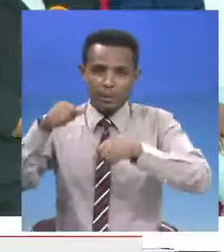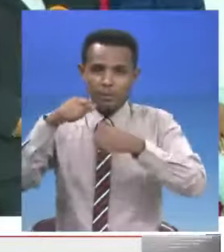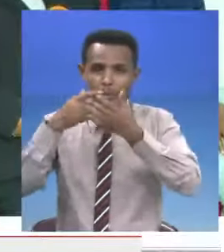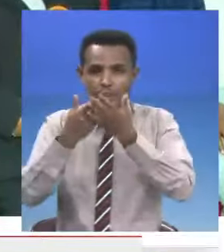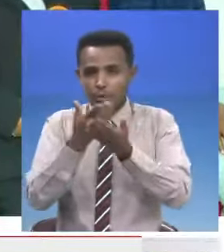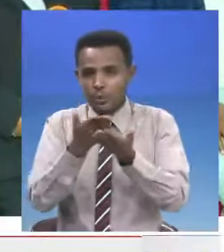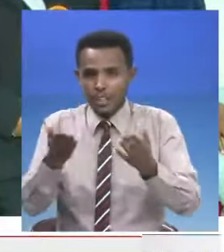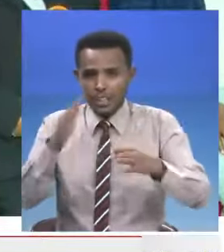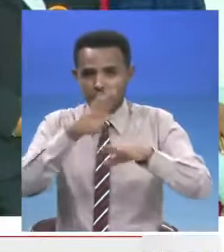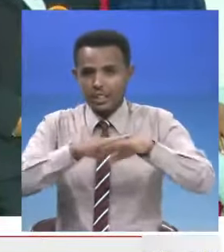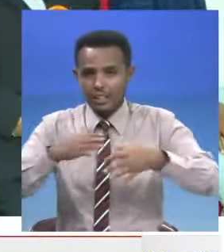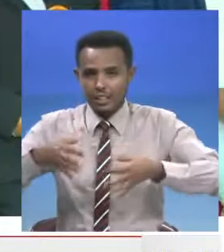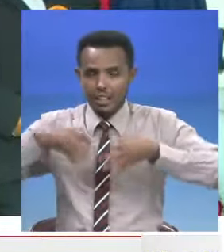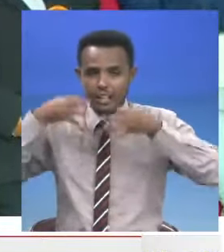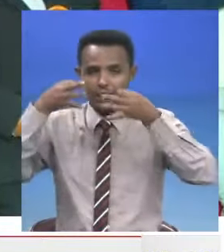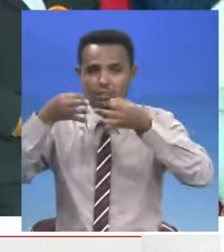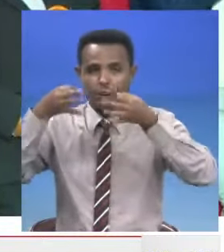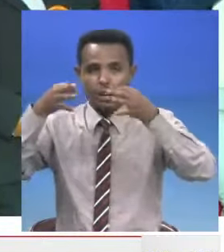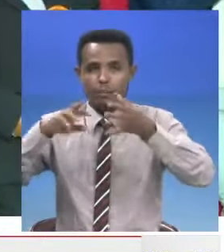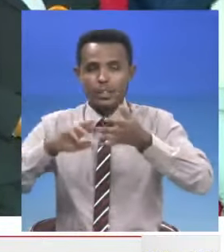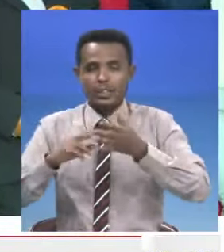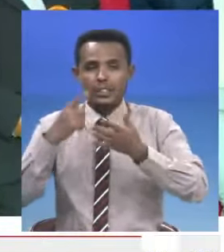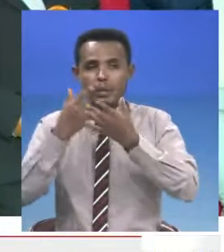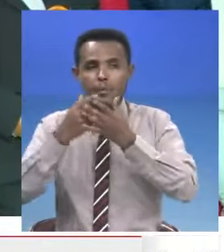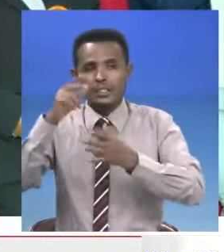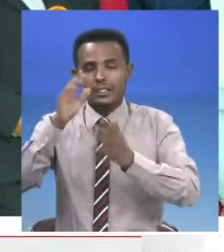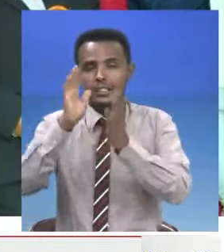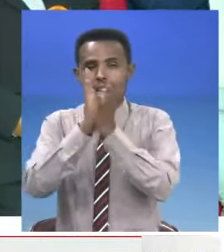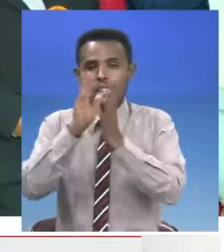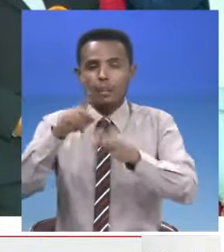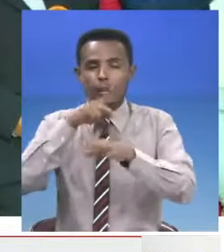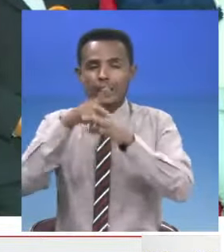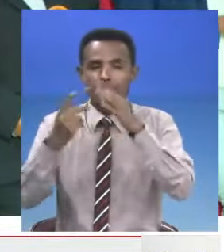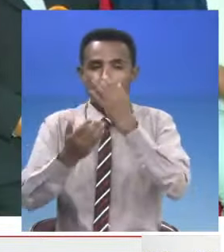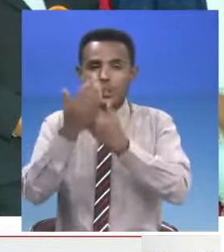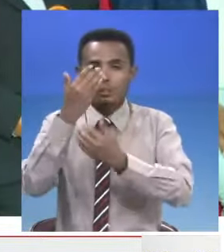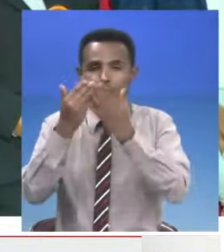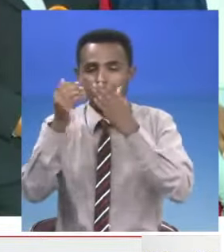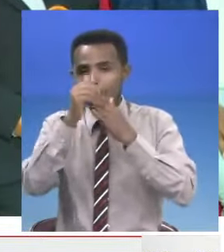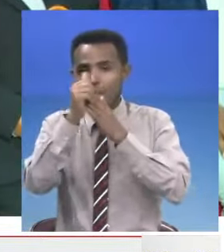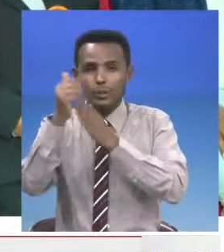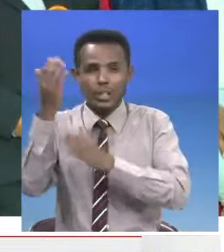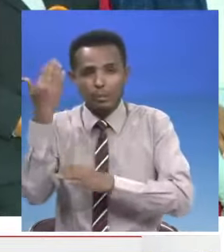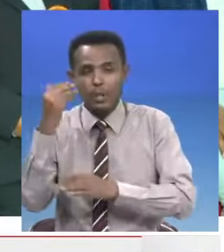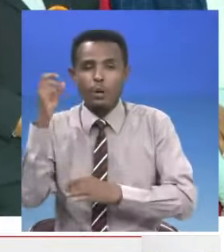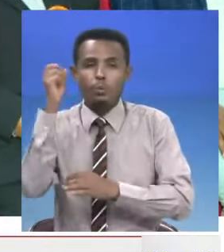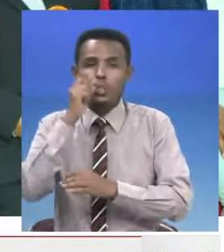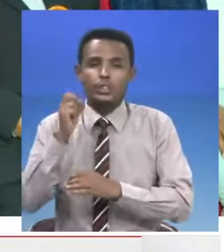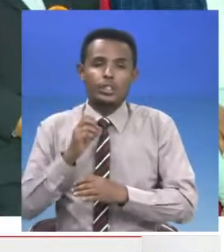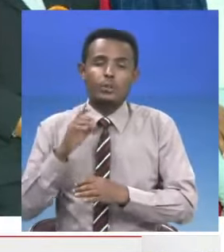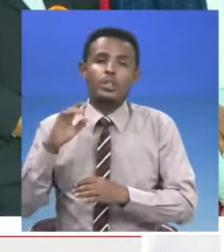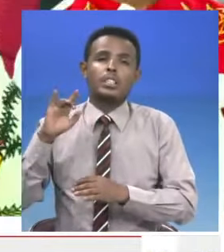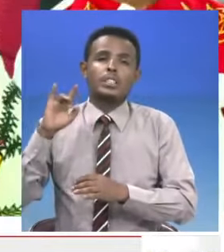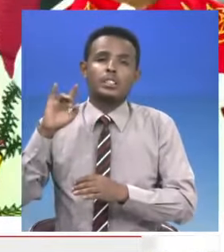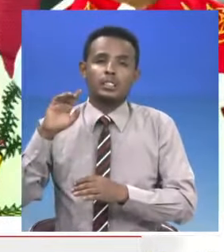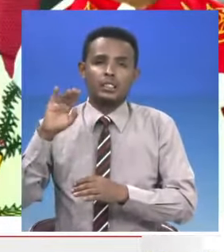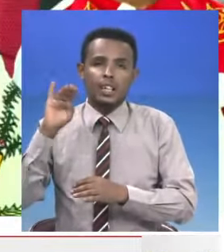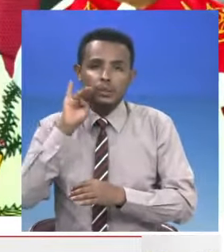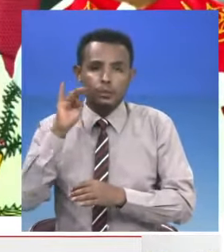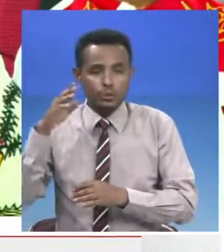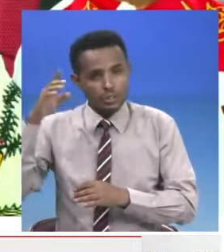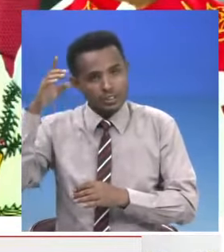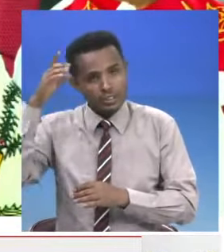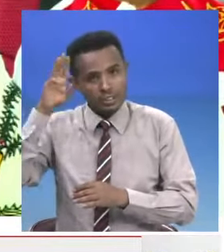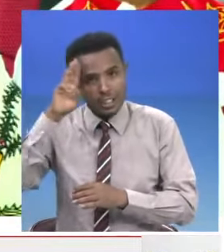ጥሪ አድርገዋል ማለት ነው። እንግዲህ የብልጽግና ፓርቲ የውይይት መድረክን ሲመሩ የነበሩት ወይዘሮ ጫልቱ ሳኒ የብልጽግና